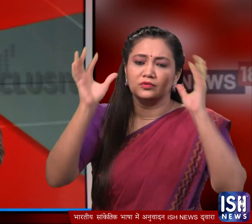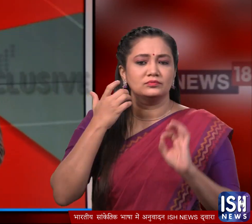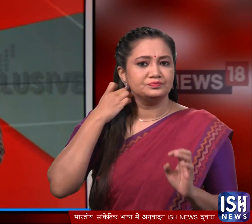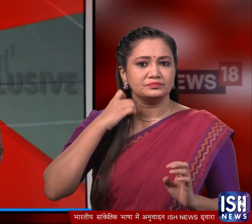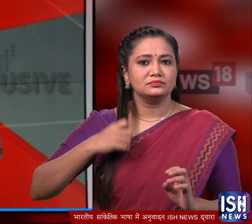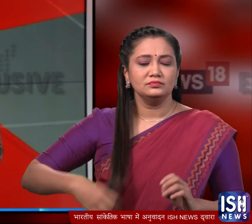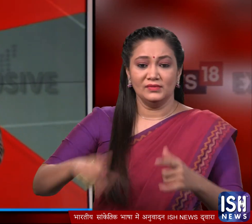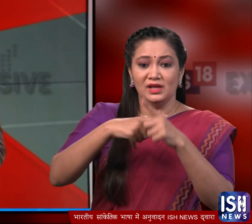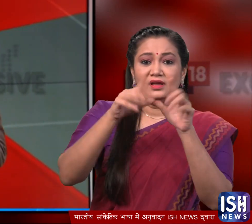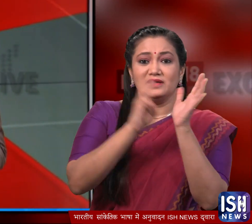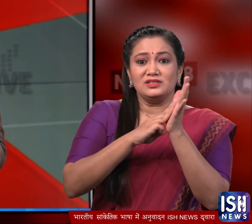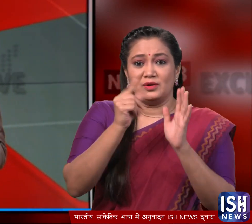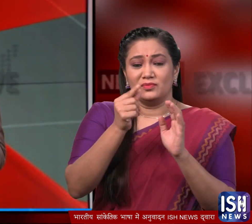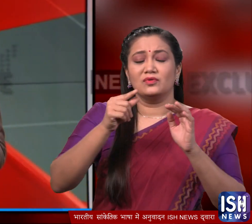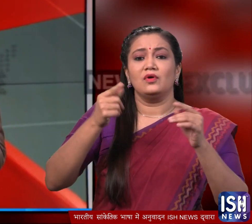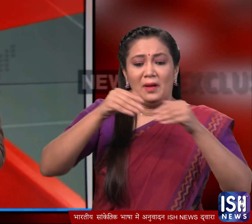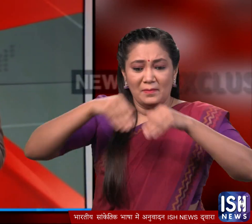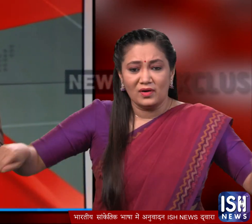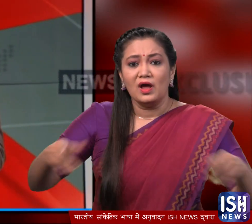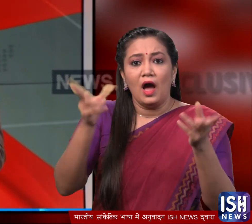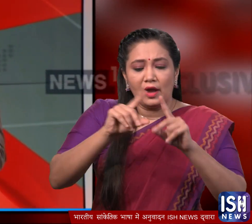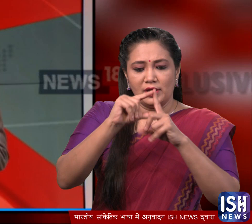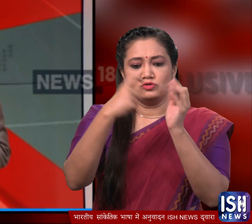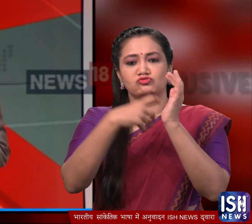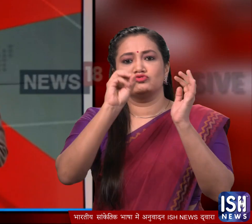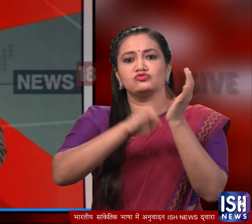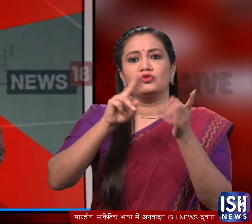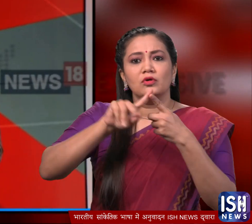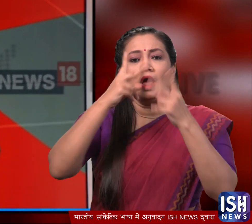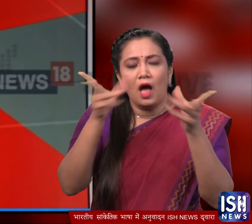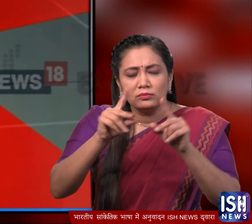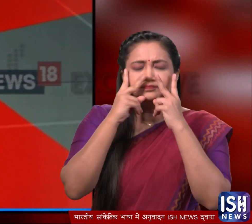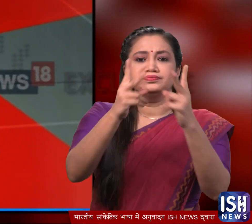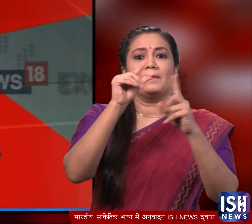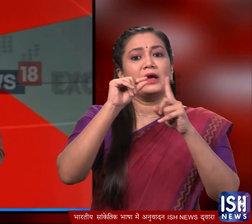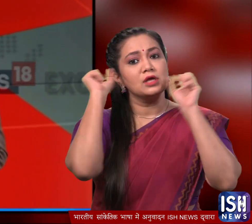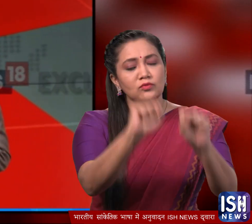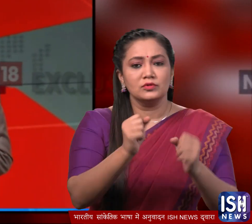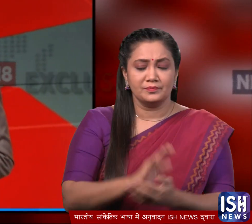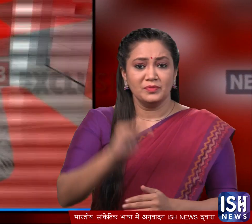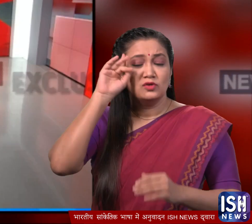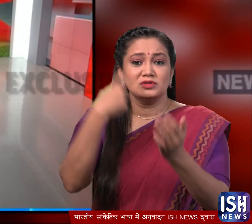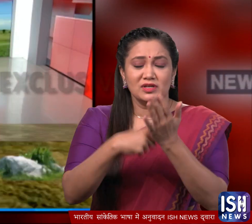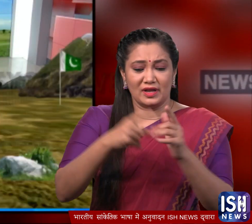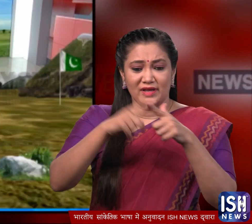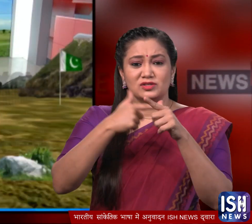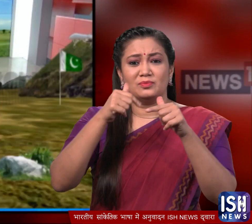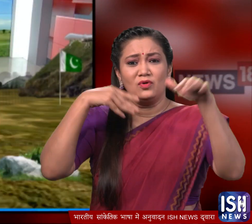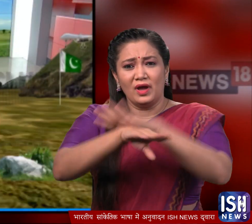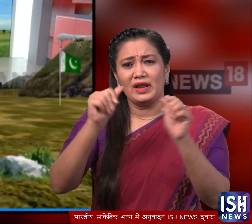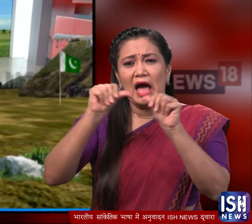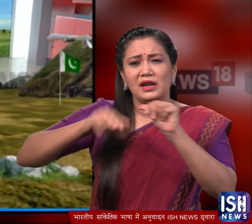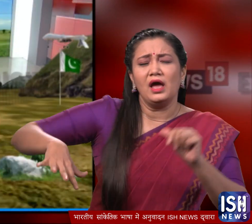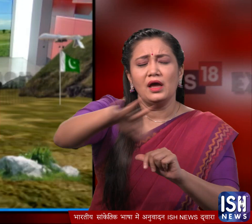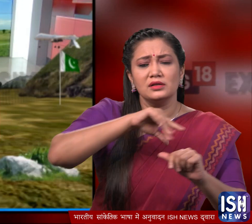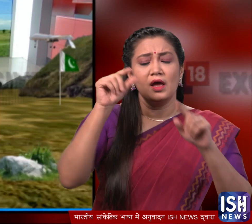में अंतर्राष्ट्रीय सीमा पर एक बार फिर पाकिस्तानी ड्रोन की घुसपैठ की खबर सामने आई। न्यूज़ 18 के पवन शर्मा की रिपोर्ट है कि इस बार जम्मू के अरनिया सेक्टर